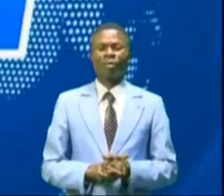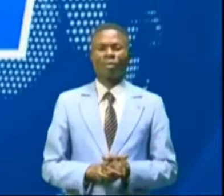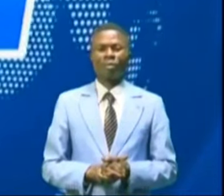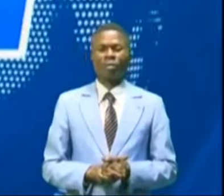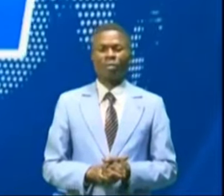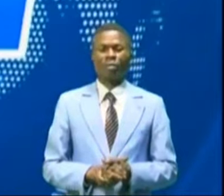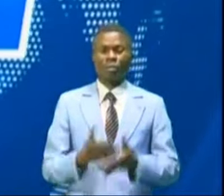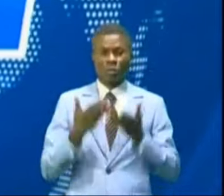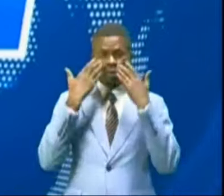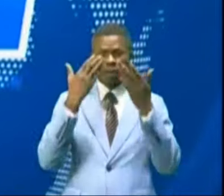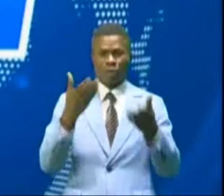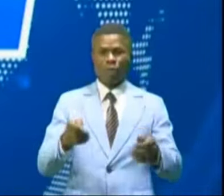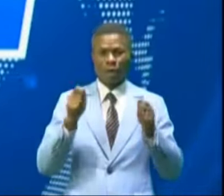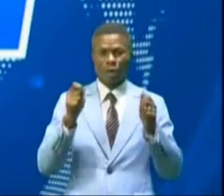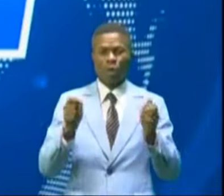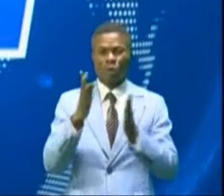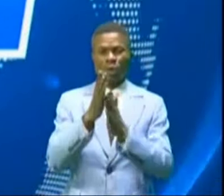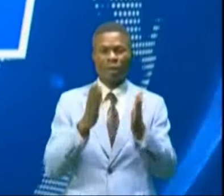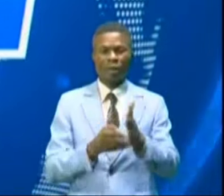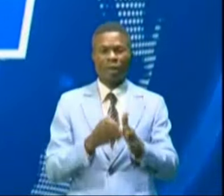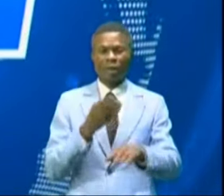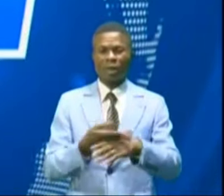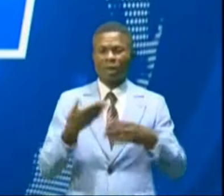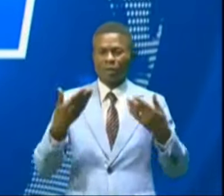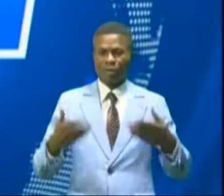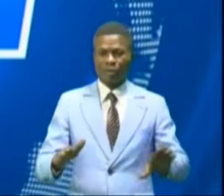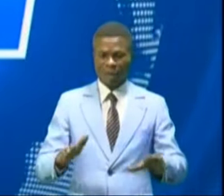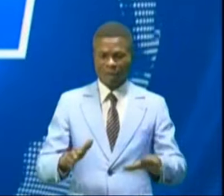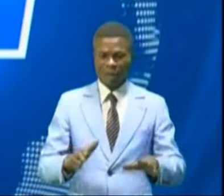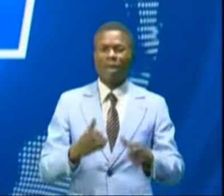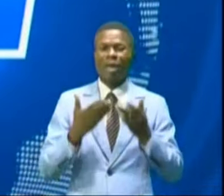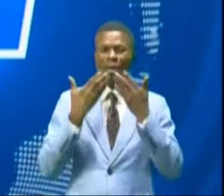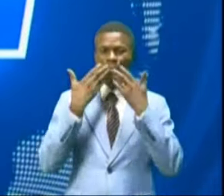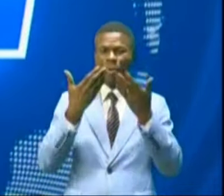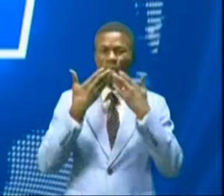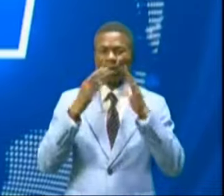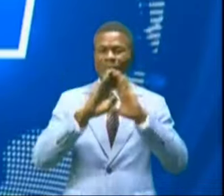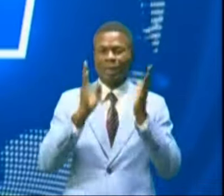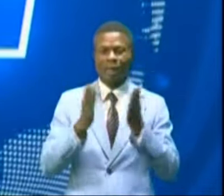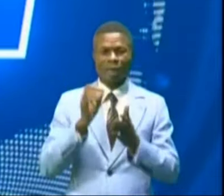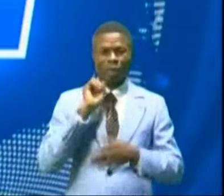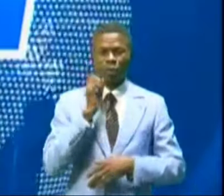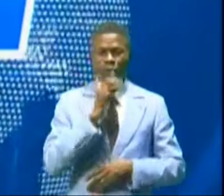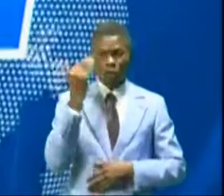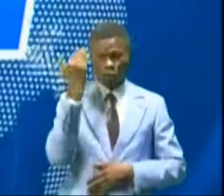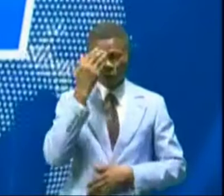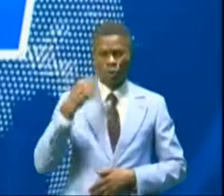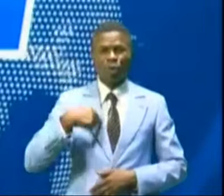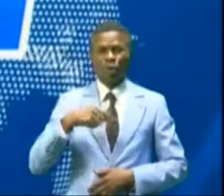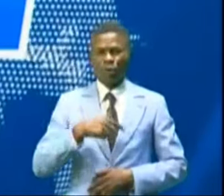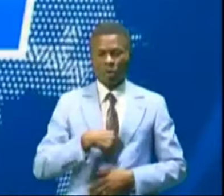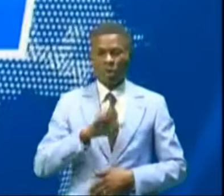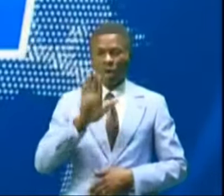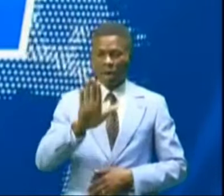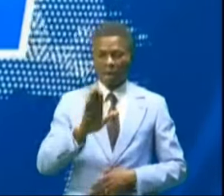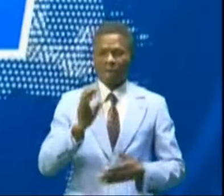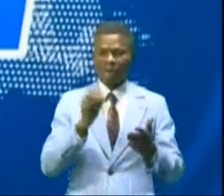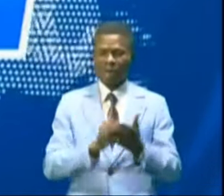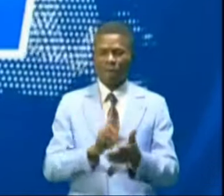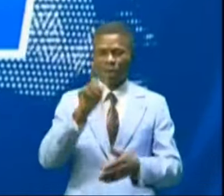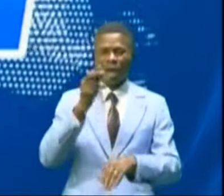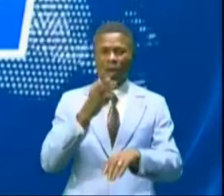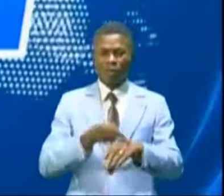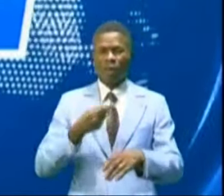C'est par ici que nous mettons un terme à ce journal des 19h sur la télévision nationale congolaise. Merci de